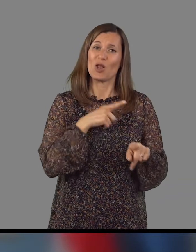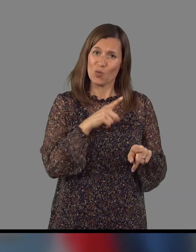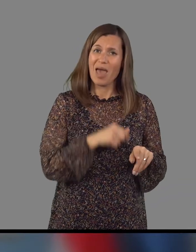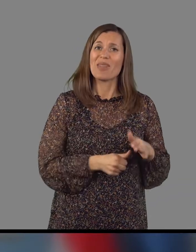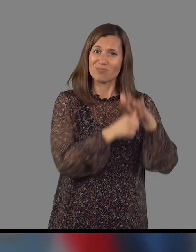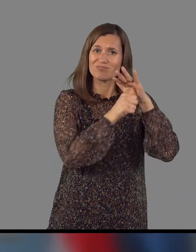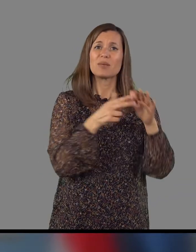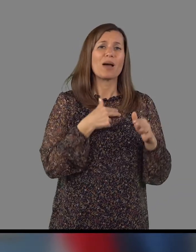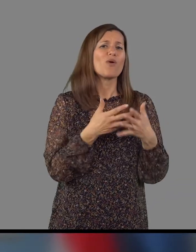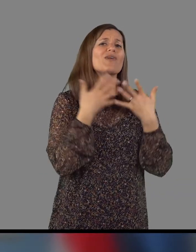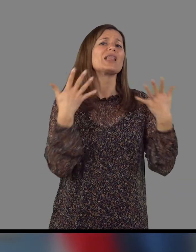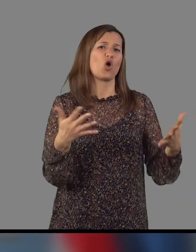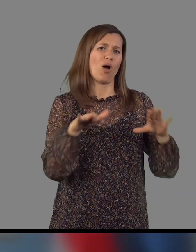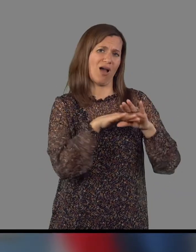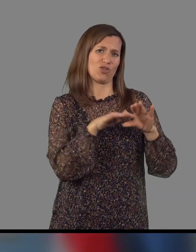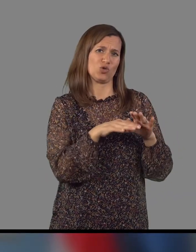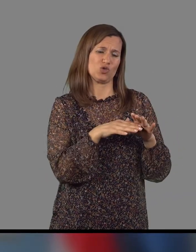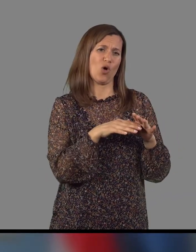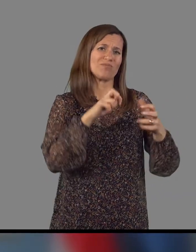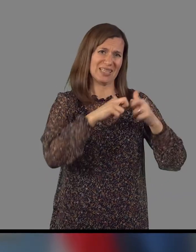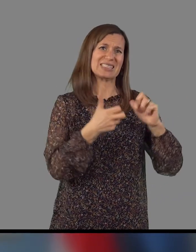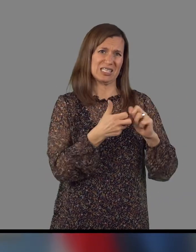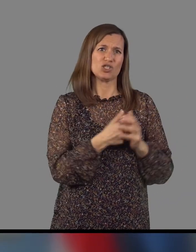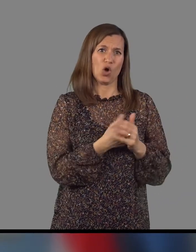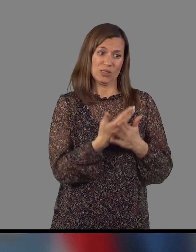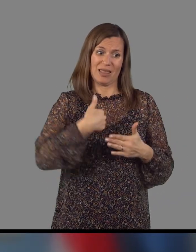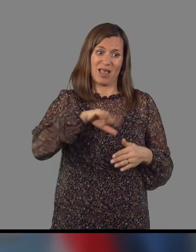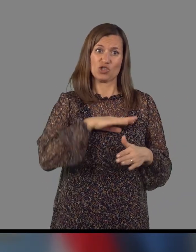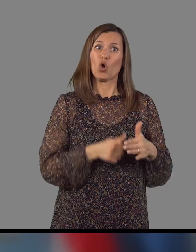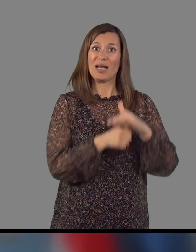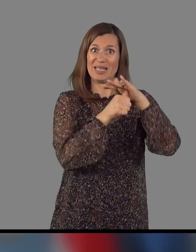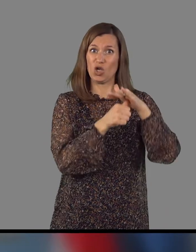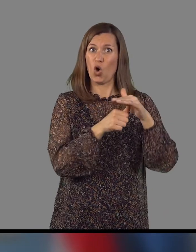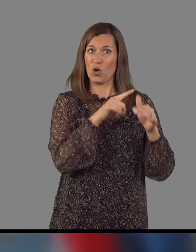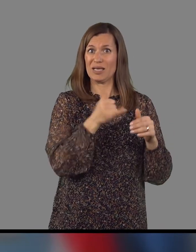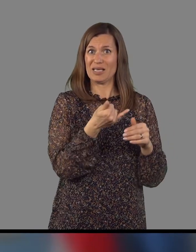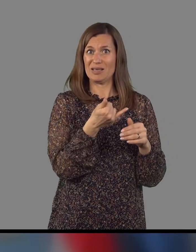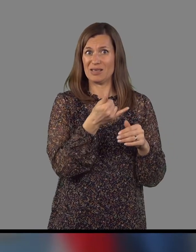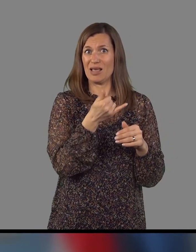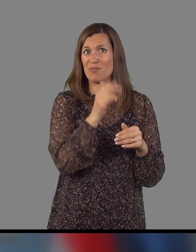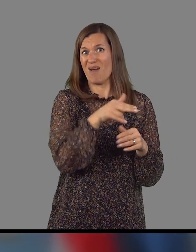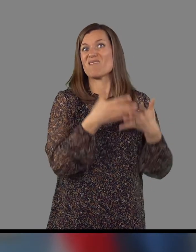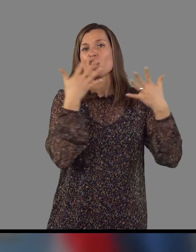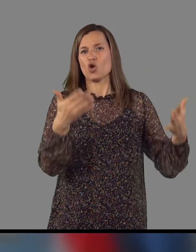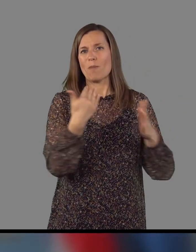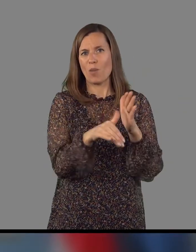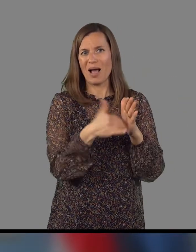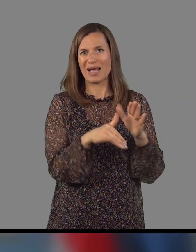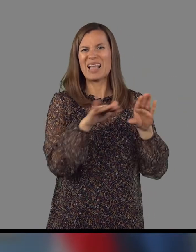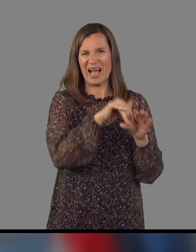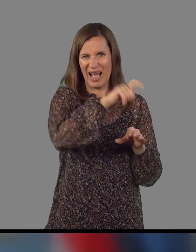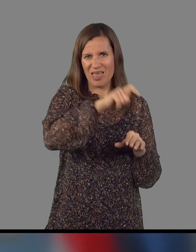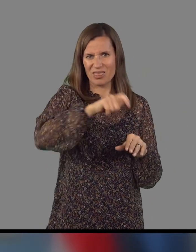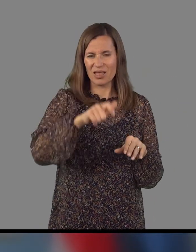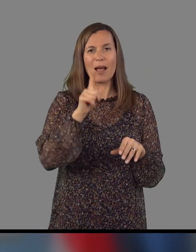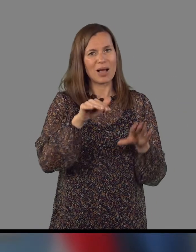Ljubljana imamo hudo kadrovsko stisko. Lahko rečem za našo kliniko, ki pravzaprav ima veliko pomanjkanje kadra, da